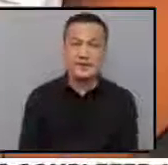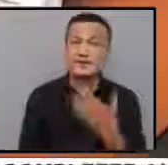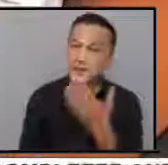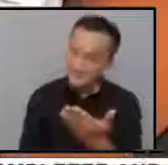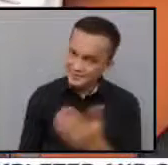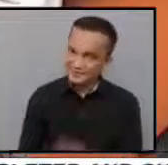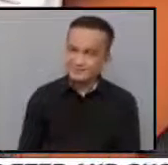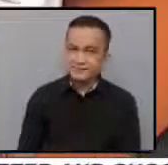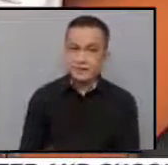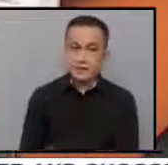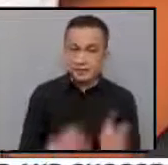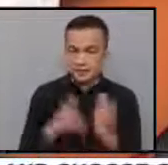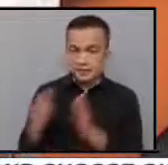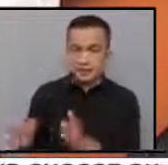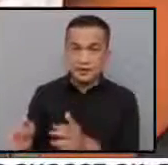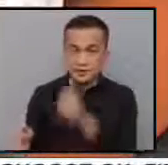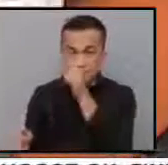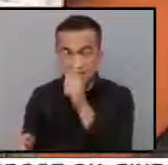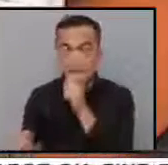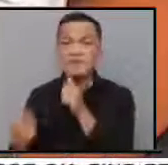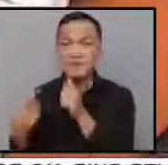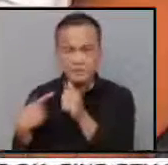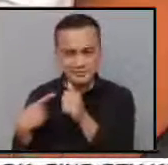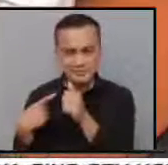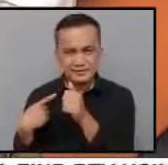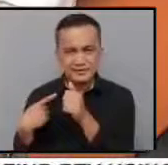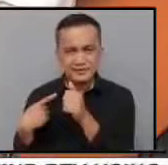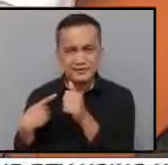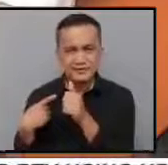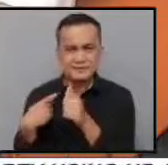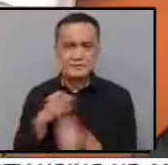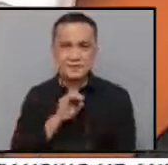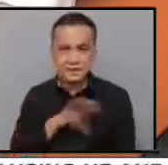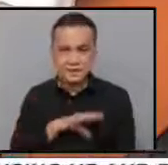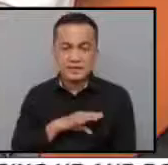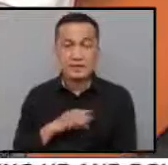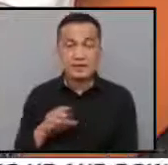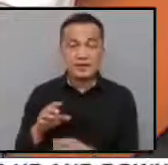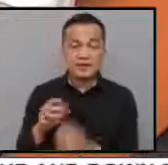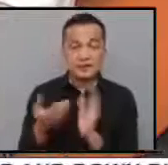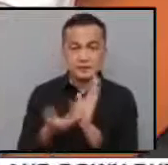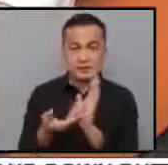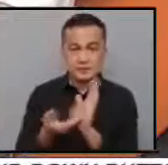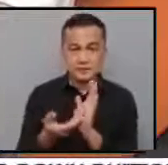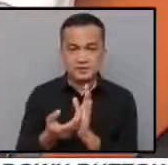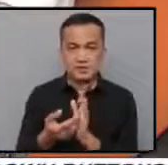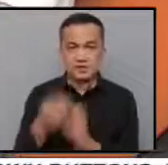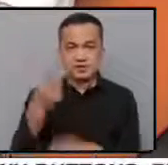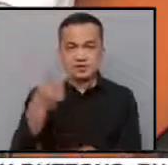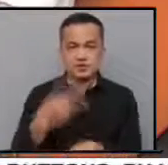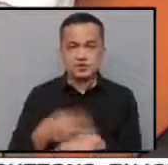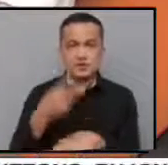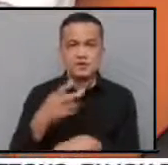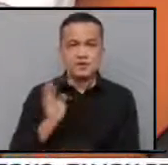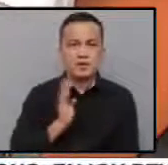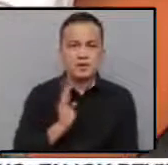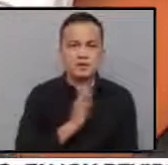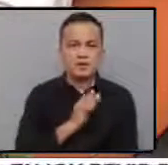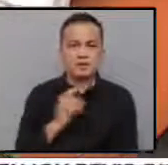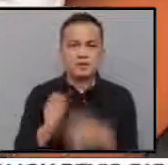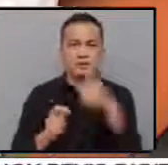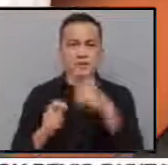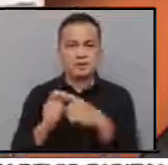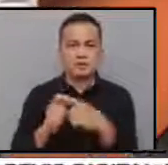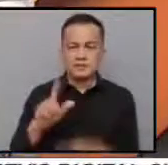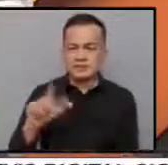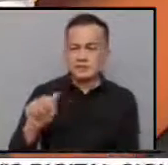May tiyaga, may rumpong nilaga. Ito po ang pinatunayan sa atin ng two-time board top notcher na si Lance Nathan Lim. Sa